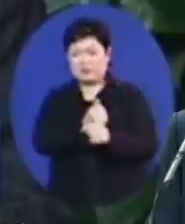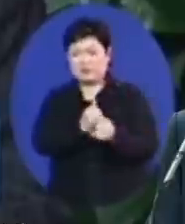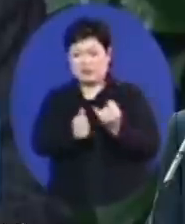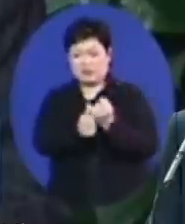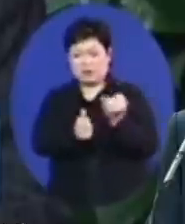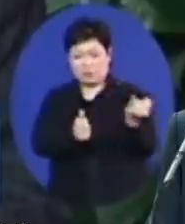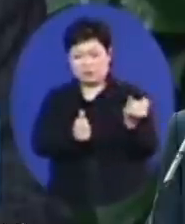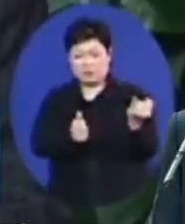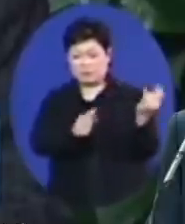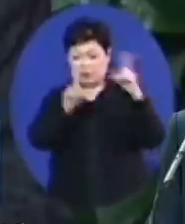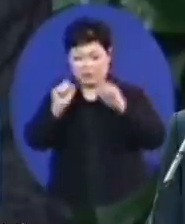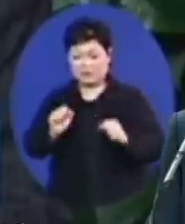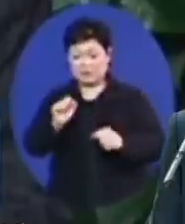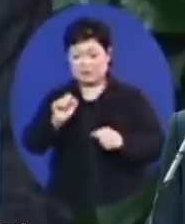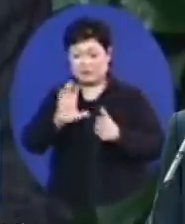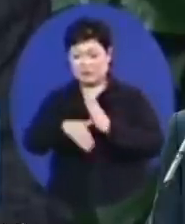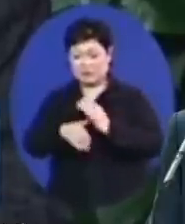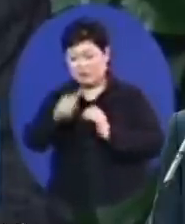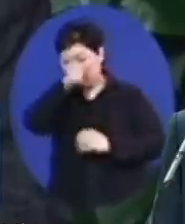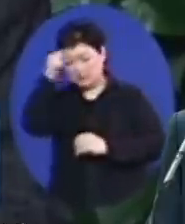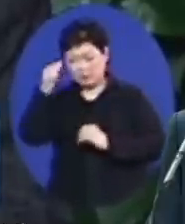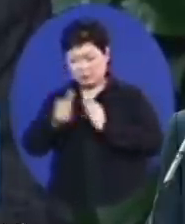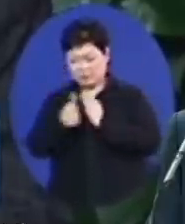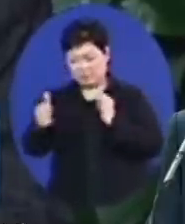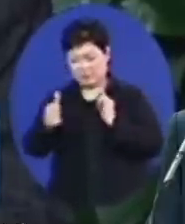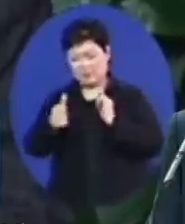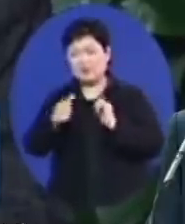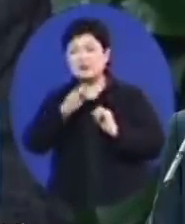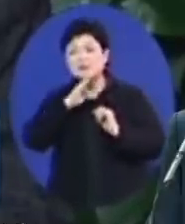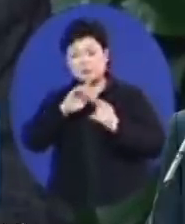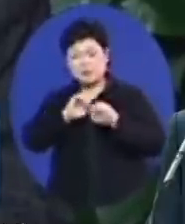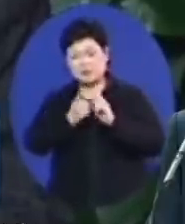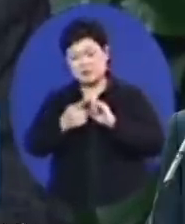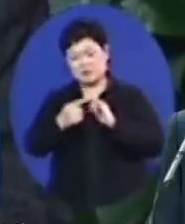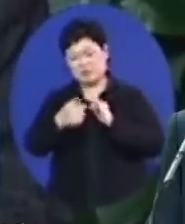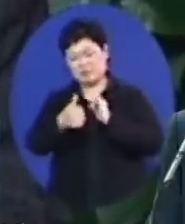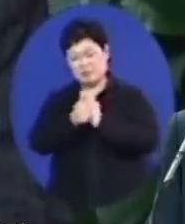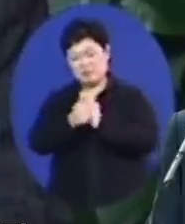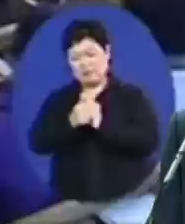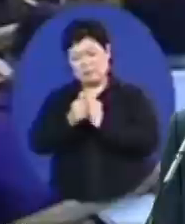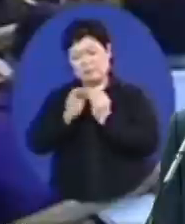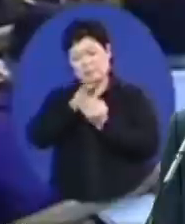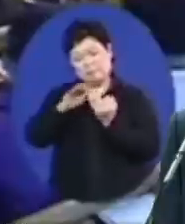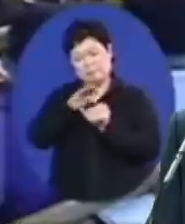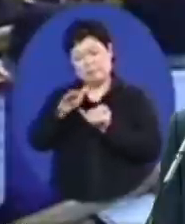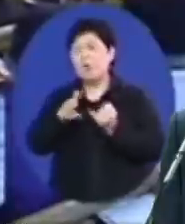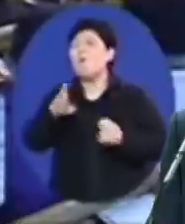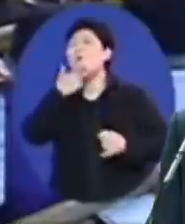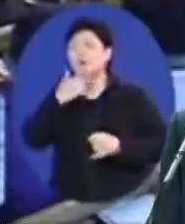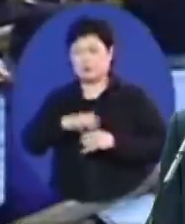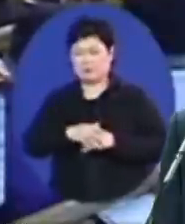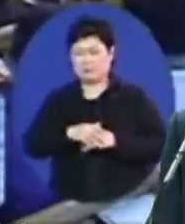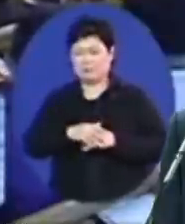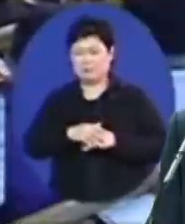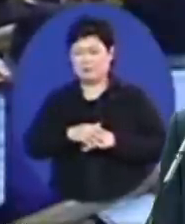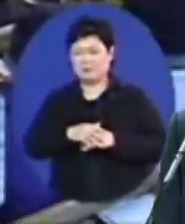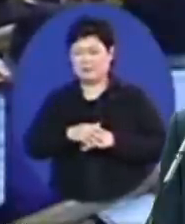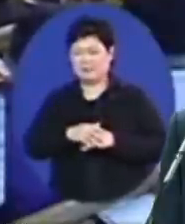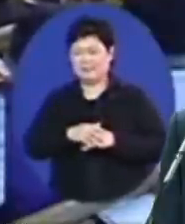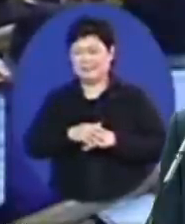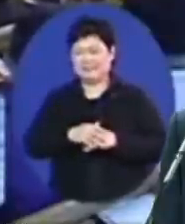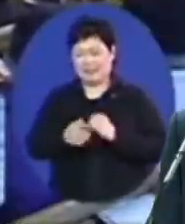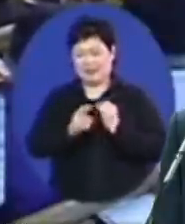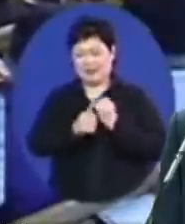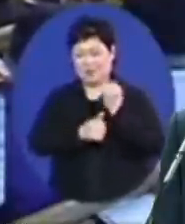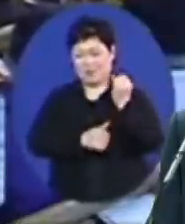살아계셨을 동안에는 장로님이 권사님하고 그렇게 아긋자긋 사이가 좋지 않았습니다. 어떻게 알았냐고요?